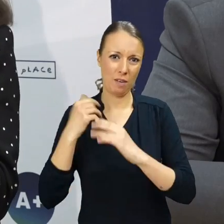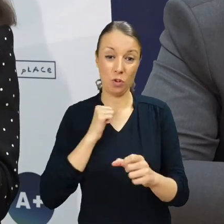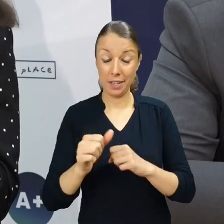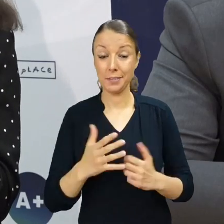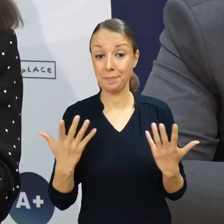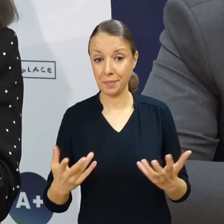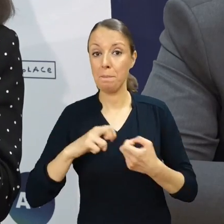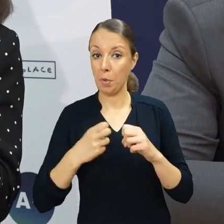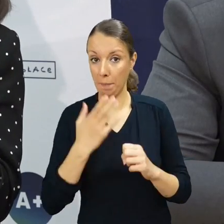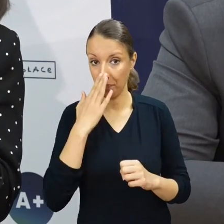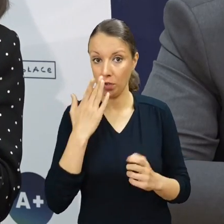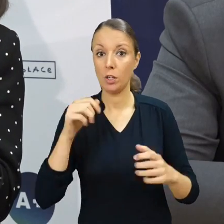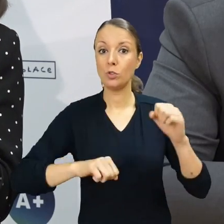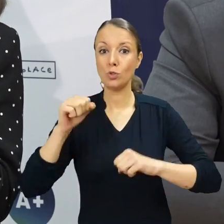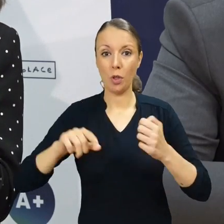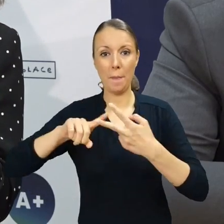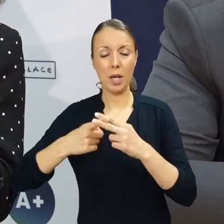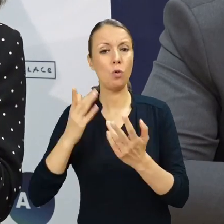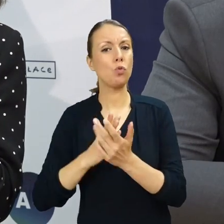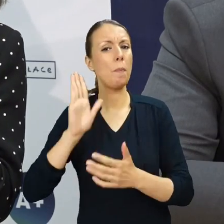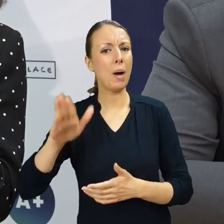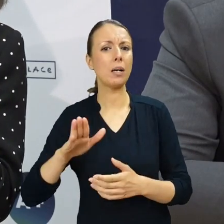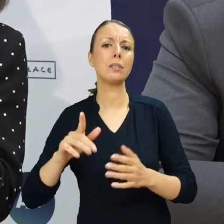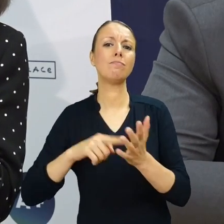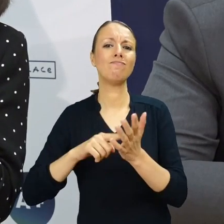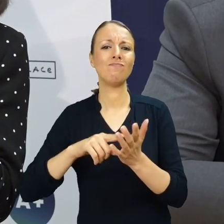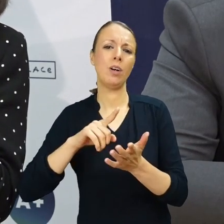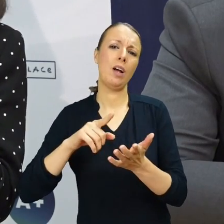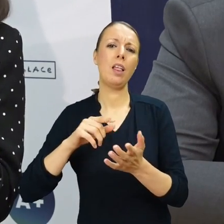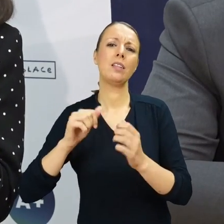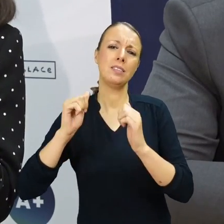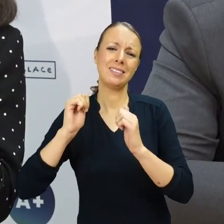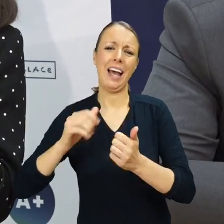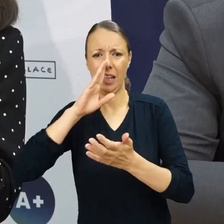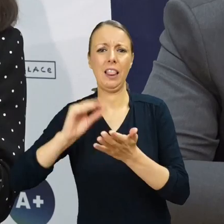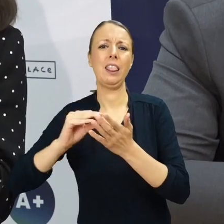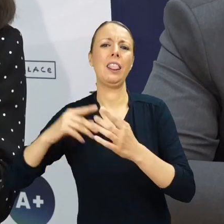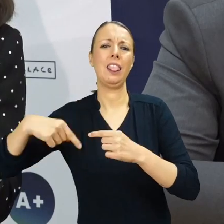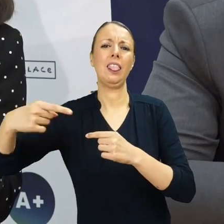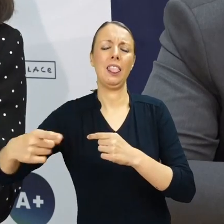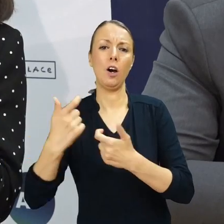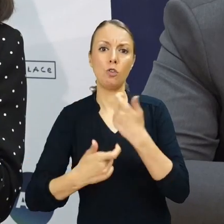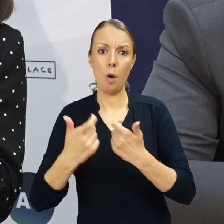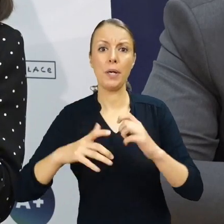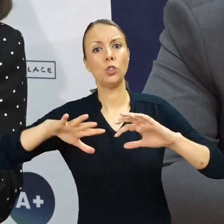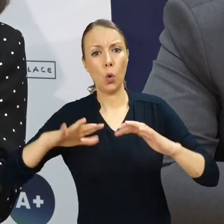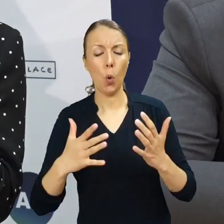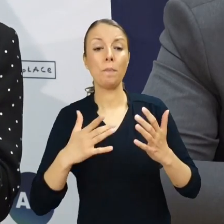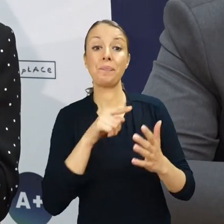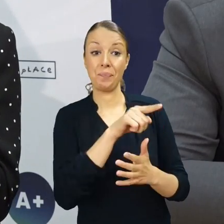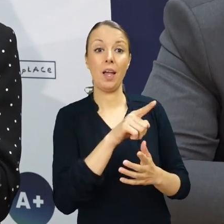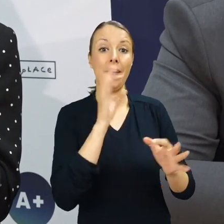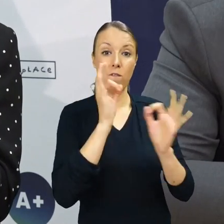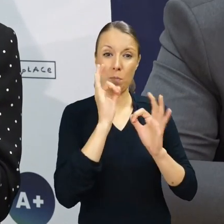a raczej wytworzyły już taką stałą praktykę odnoszenia się w wyroku do tego, czy coś jest tak zwaną informacją publiczną,